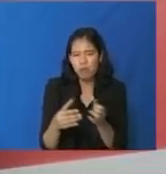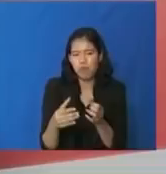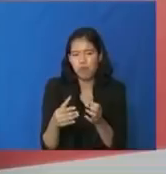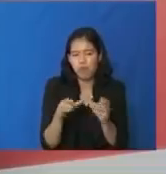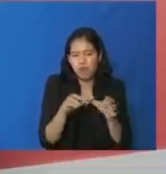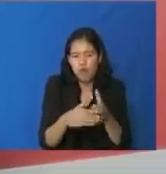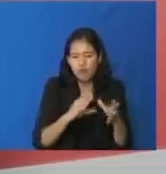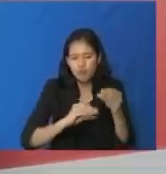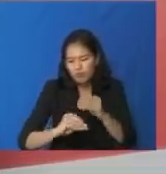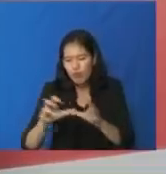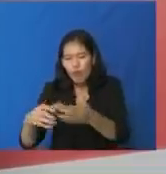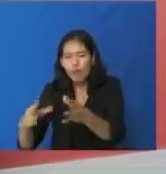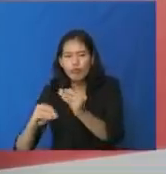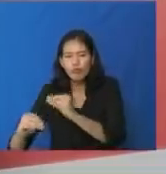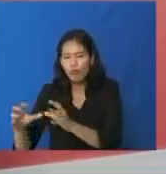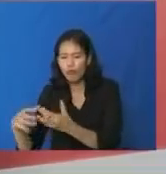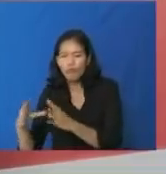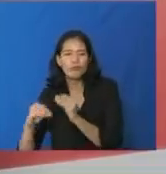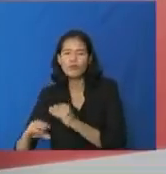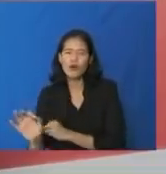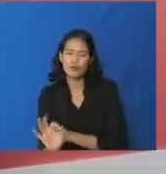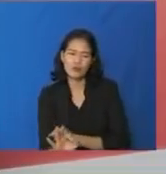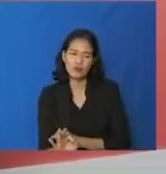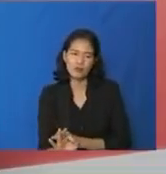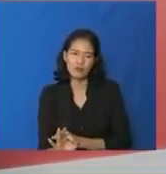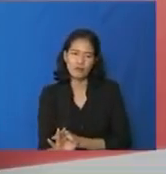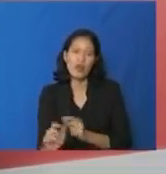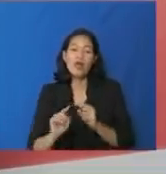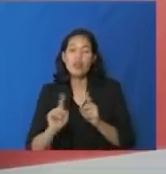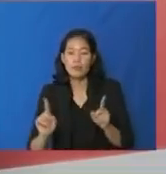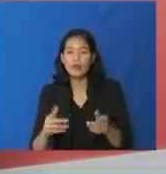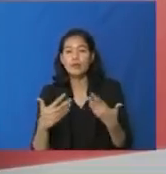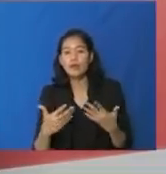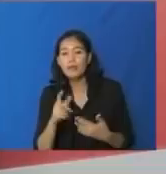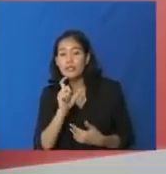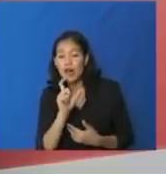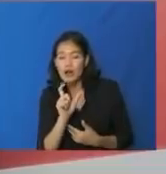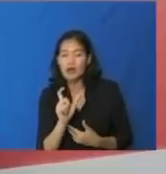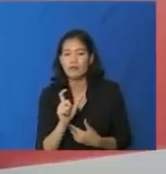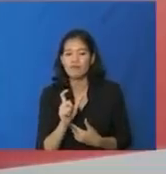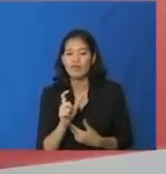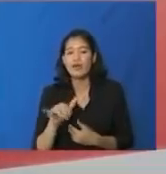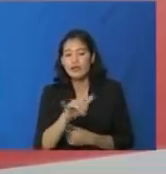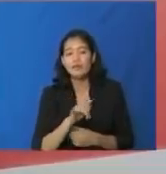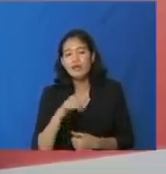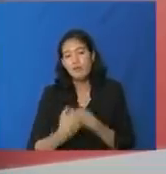diskusi-diskusi tapi bagaimana menjalankan langkah-langkah pengamanan